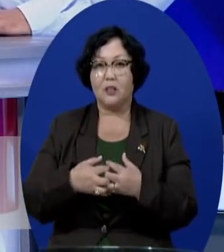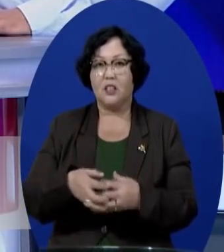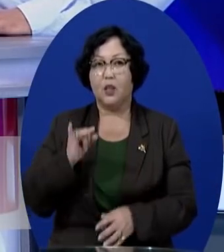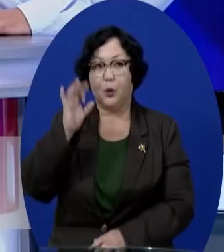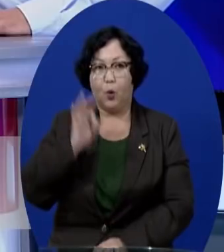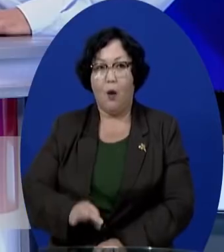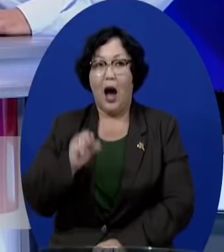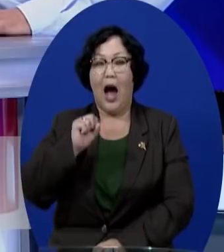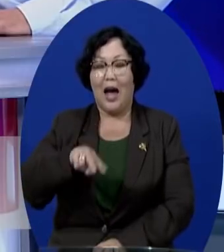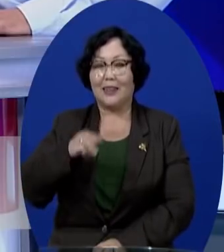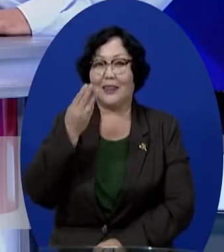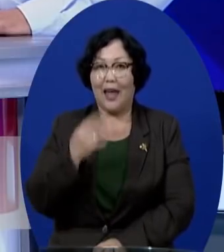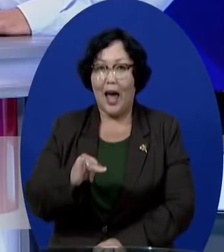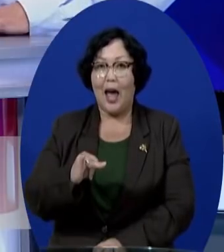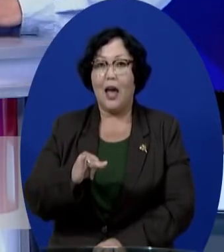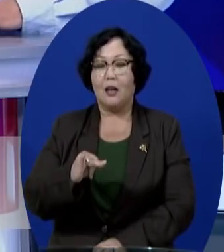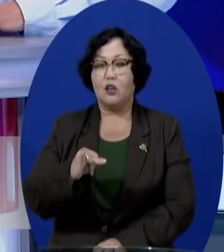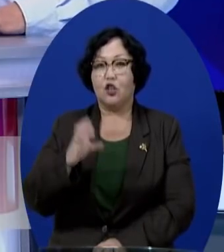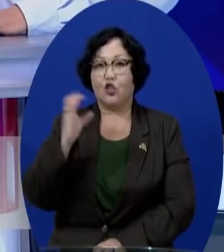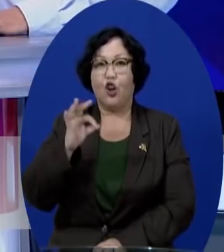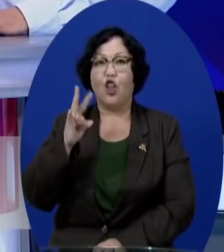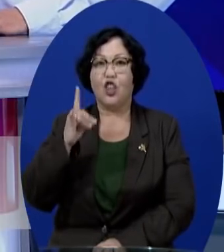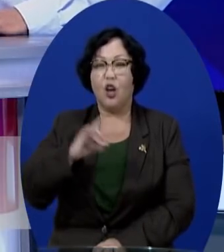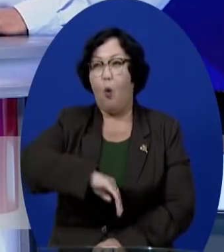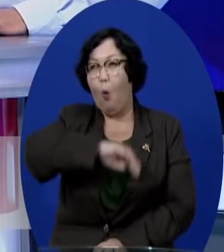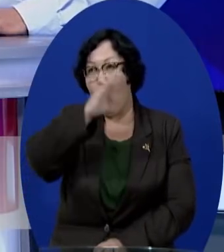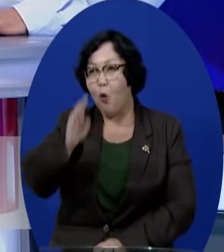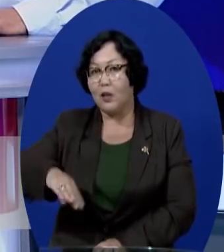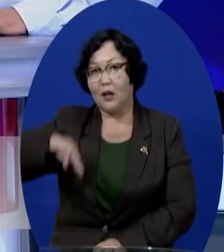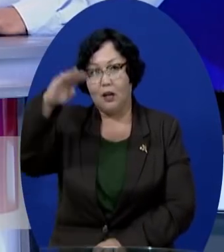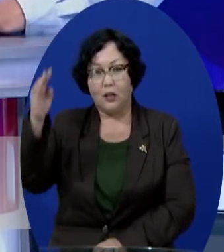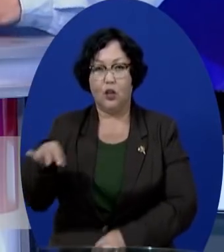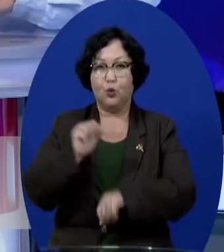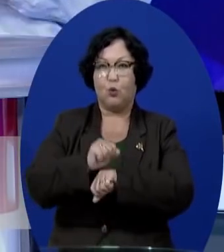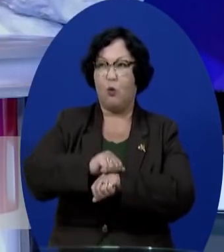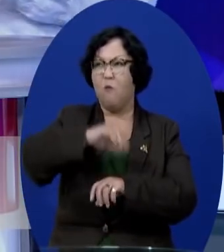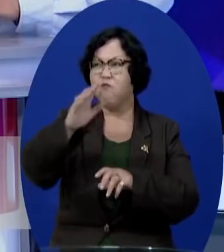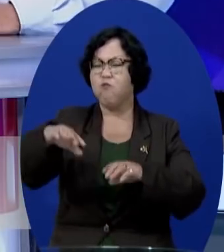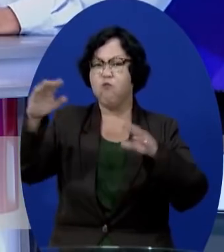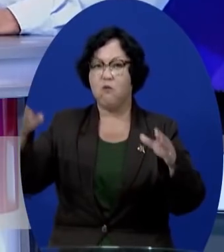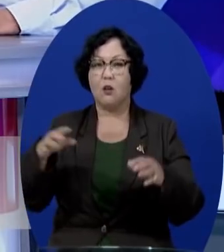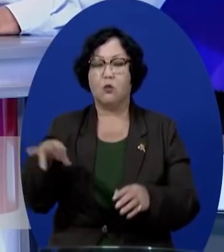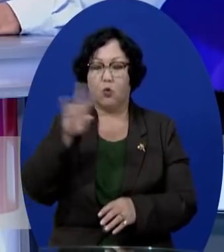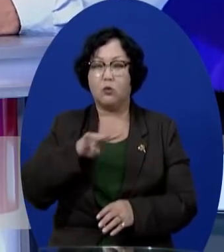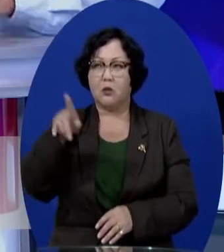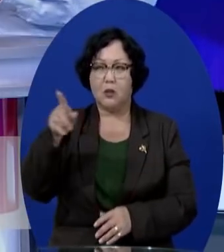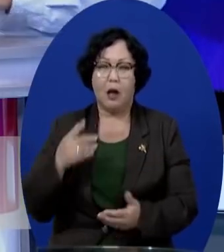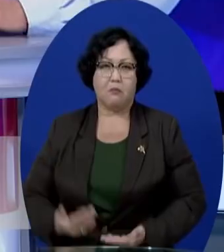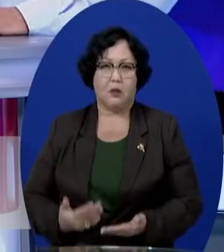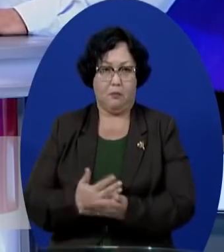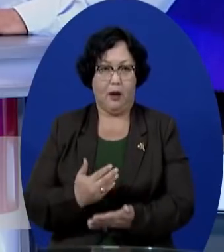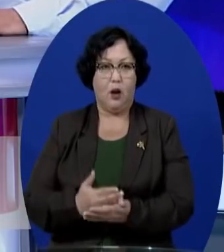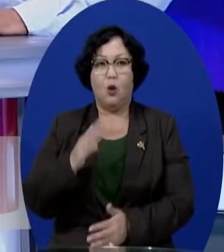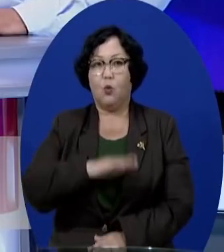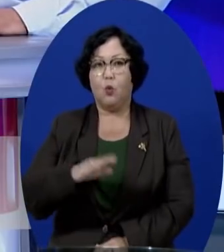байгаа Алтай сэгний бүс нутагт хамрагдчихэ. Тэгэхээр энэ бүс нутгийн малчид иргэд хүүхдүүдийг хүүхдэд байгаль хүрээлэнгүй орчин цоохор